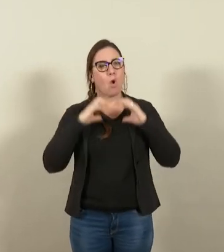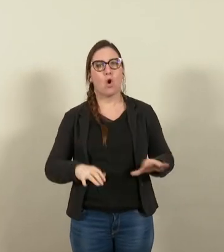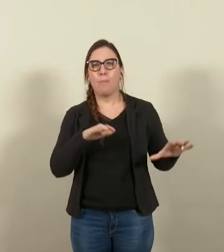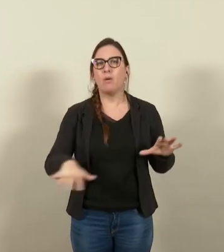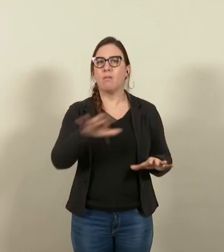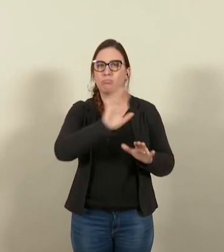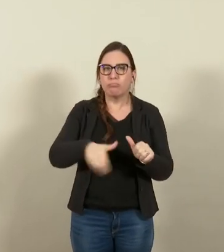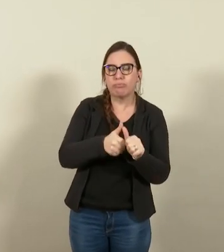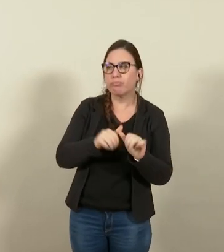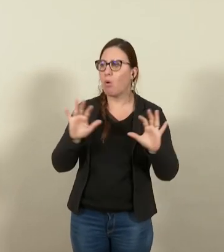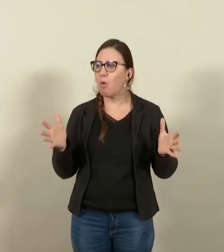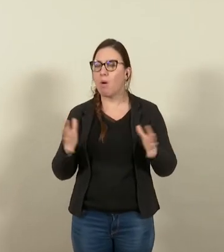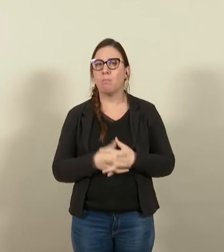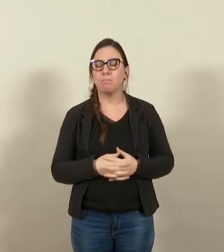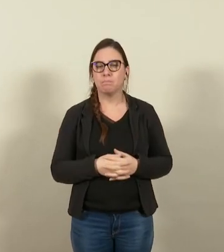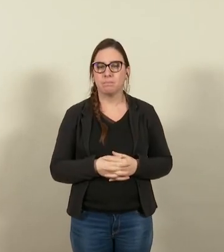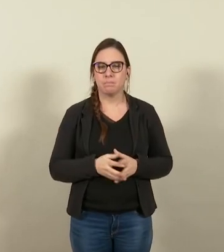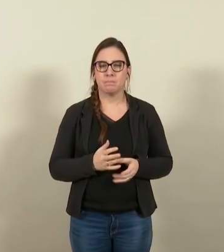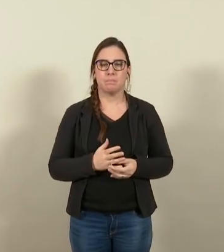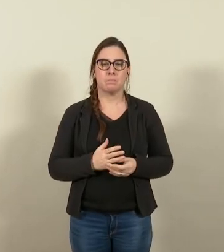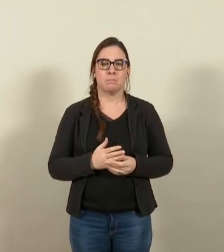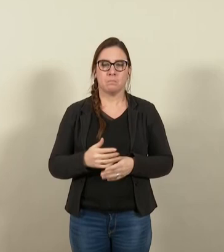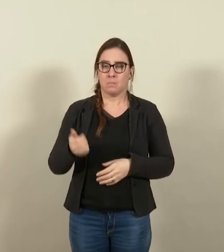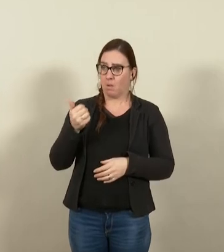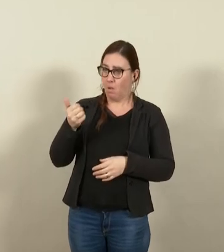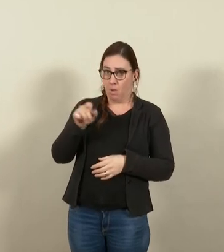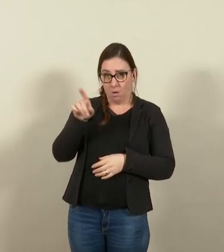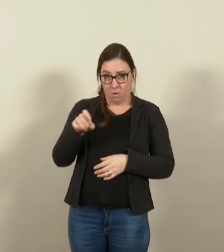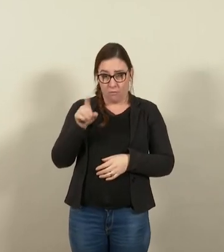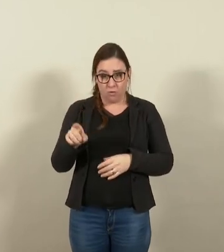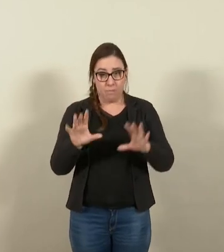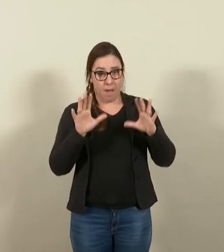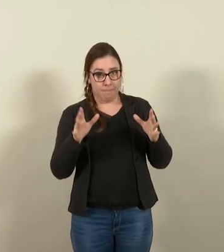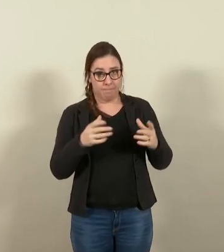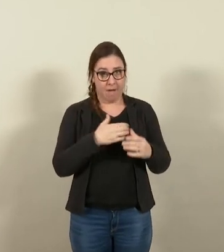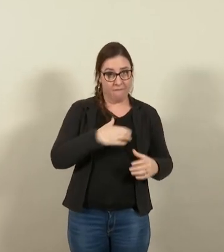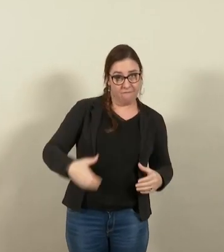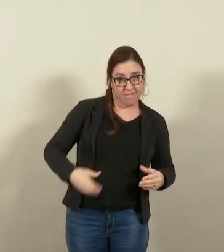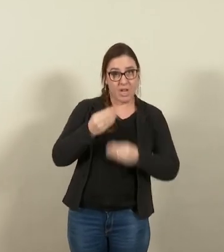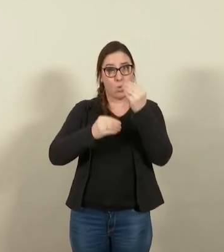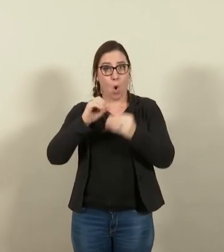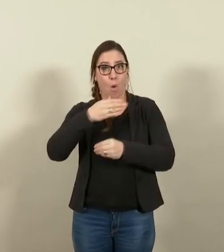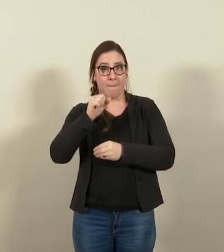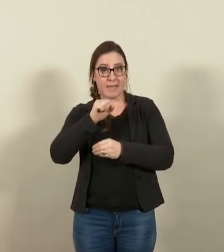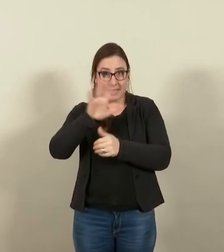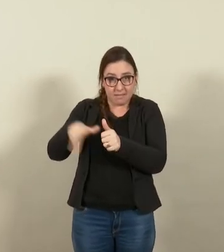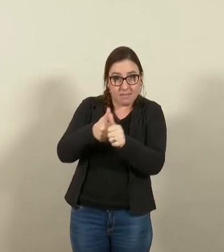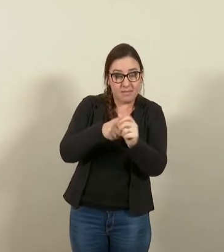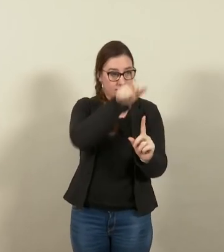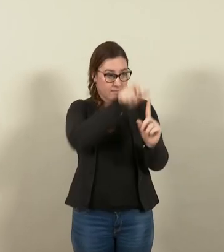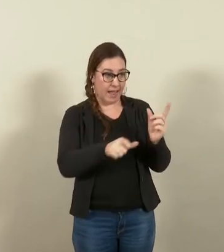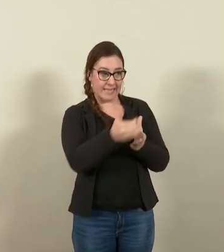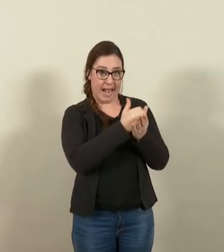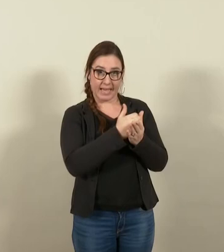dans cette démarche allez-vous également accompagner via la ville ou l'OMS un salarié qui pour avoir les compétences